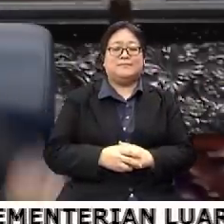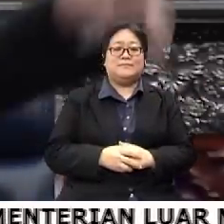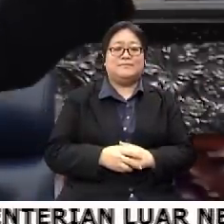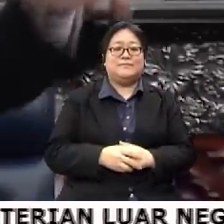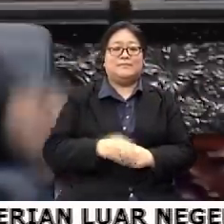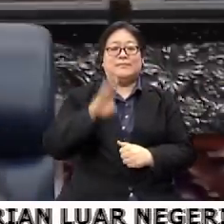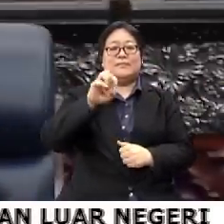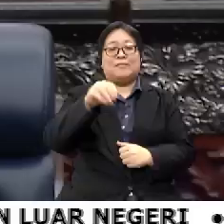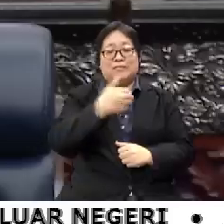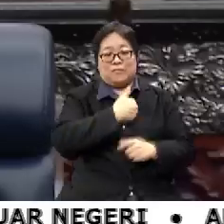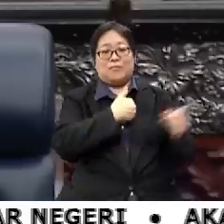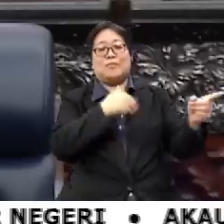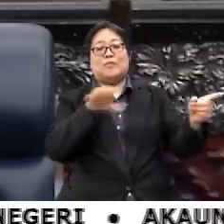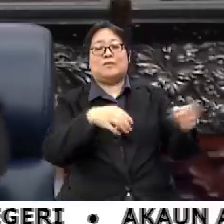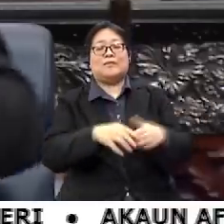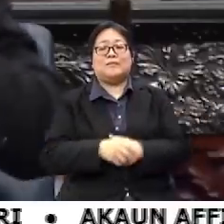Berbuat.